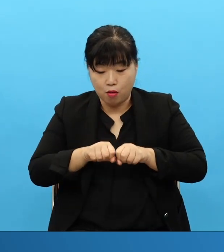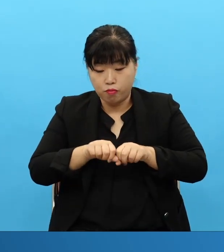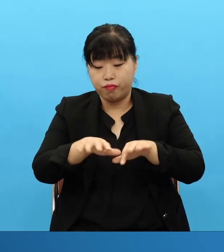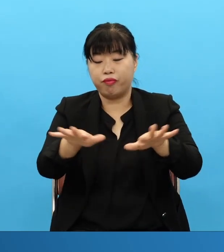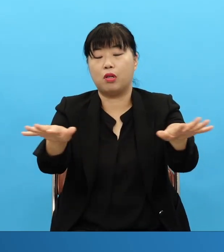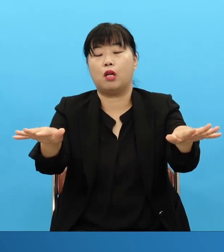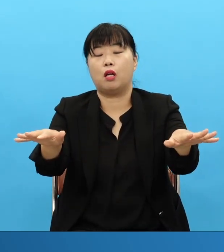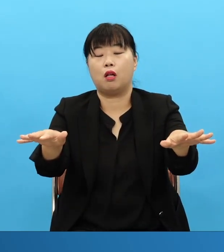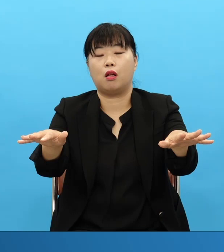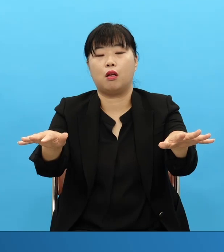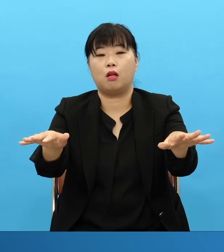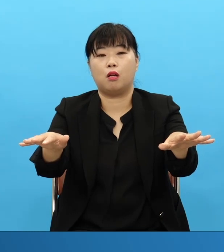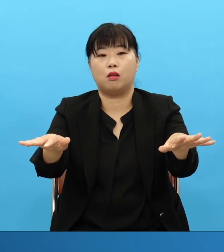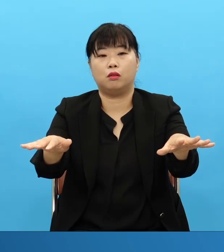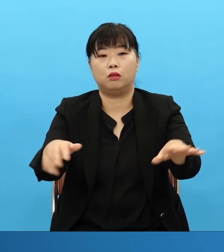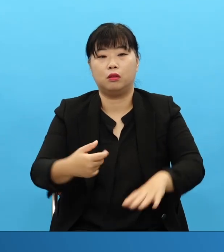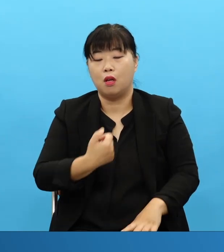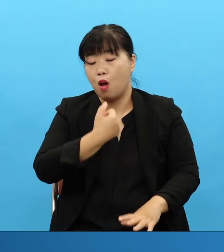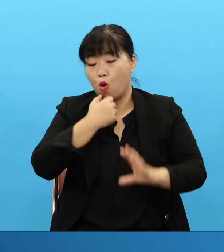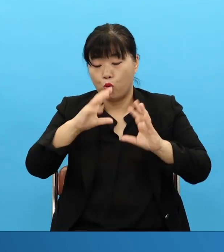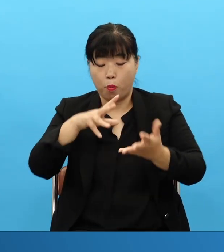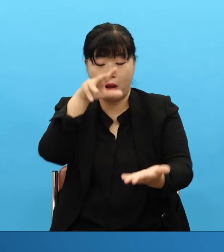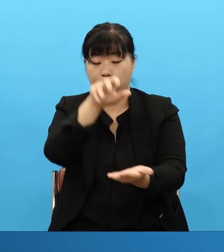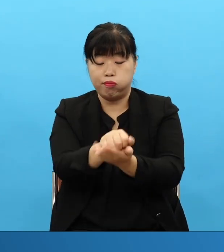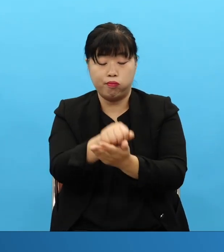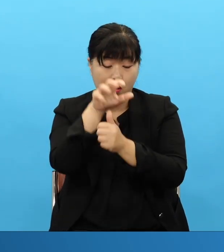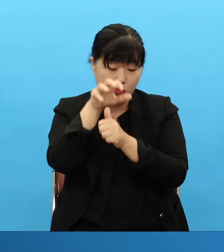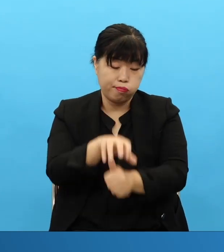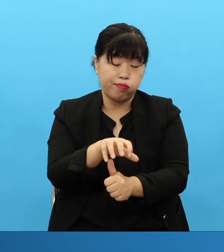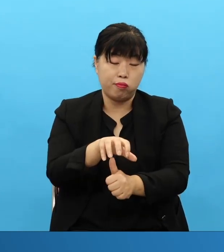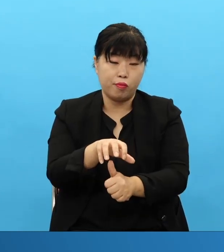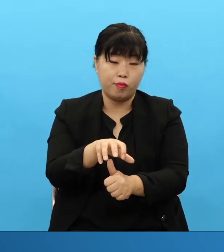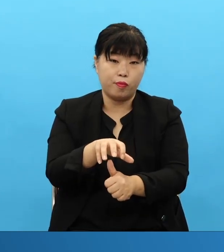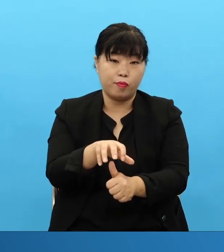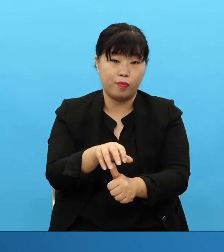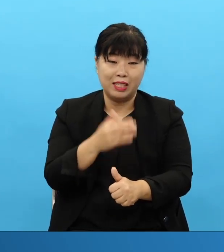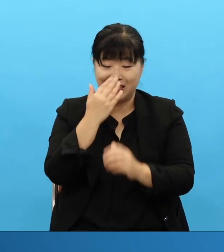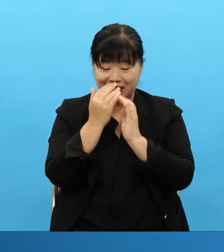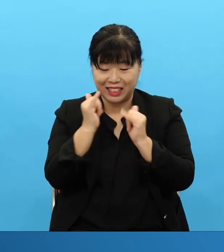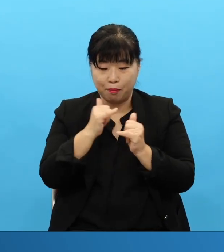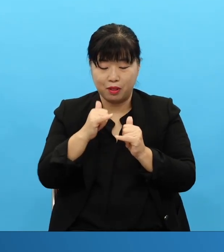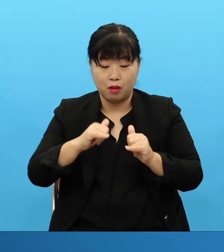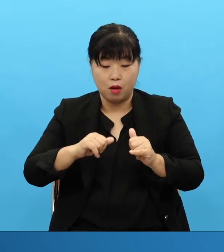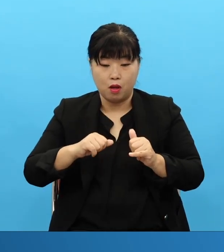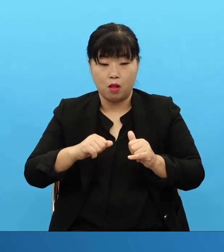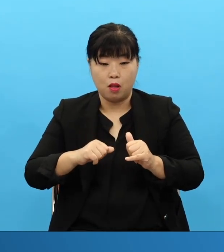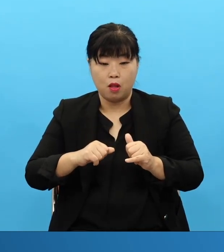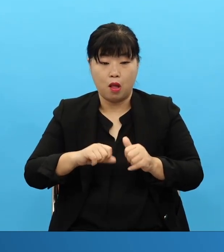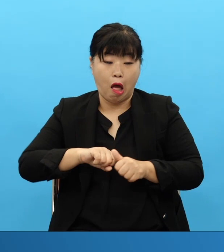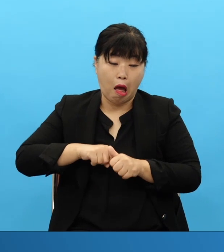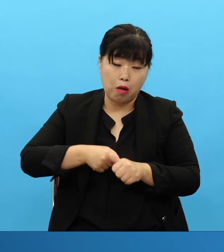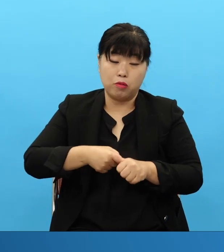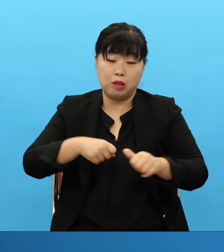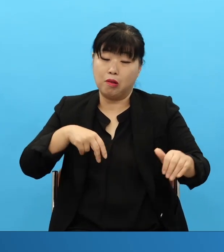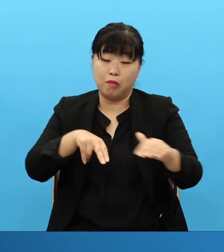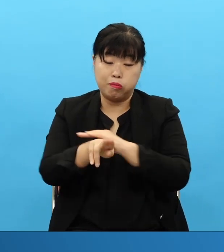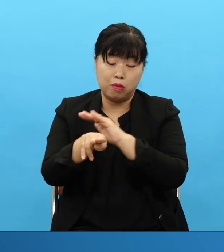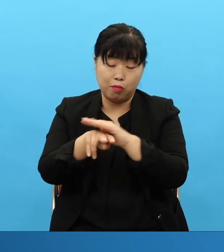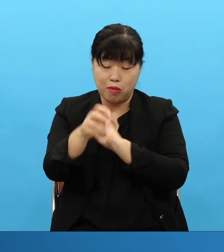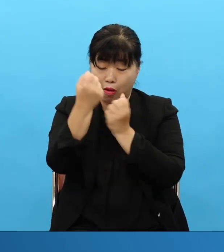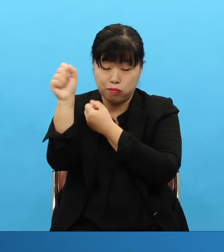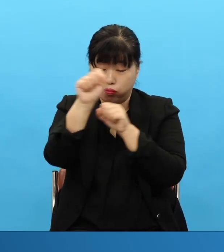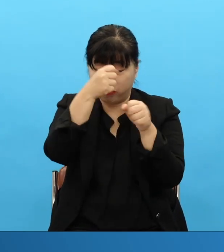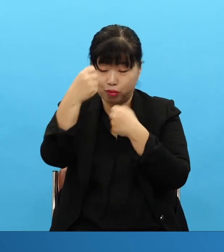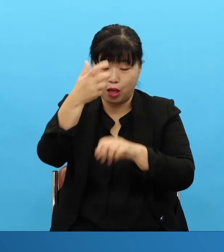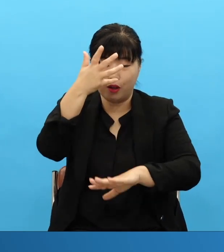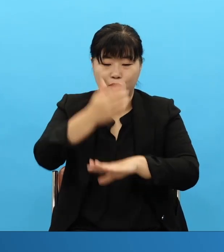이제 로마가 속국시키고 And later on, we saw that Rome conquered all the powerful nations. 이걸 하면 못 깨달아. 그래도 못 깨달으니까